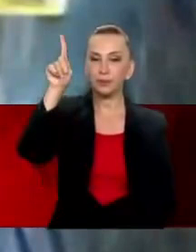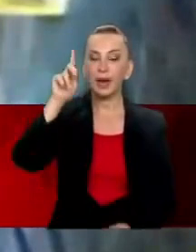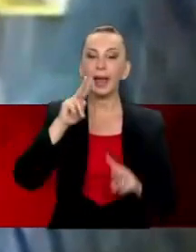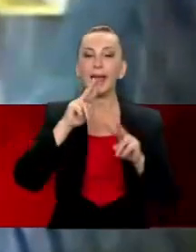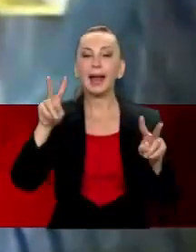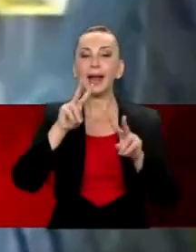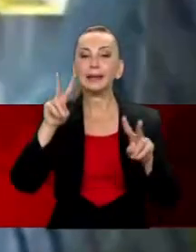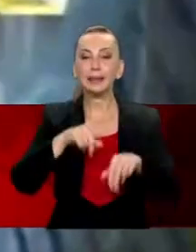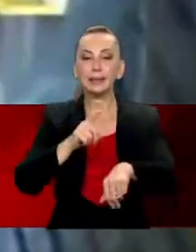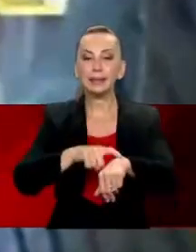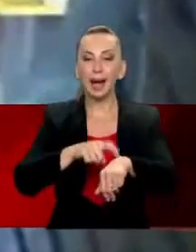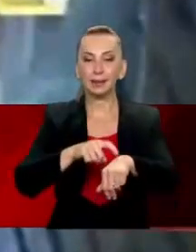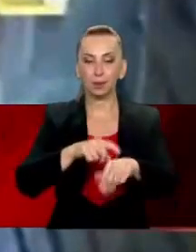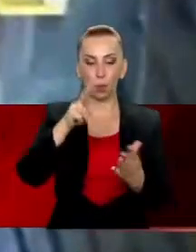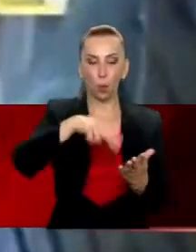gelen işçi